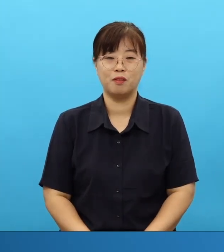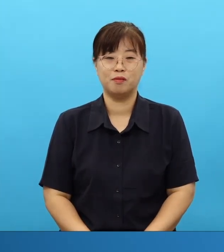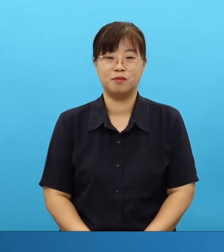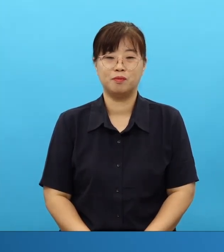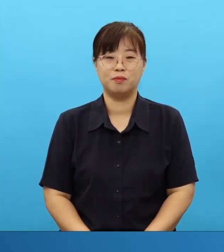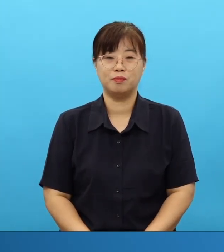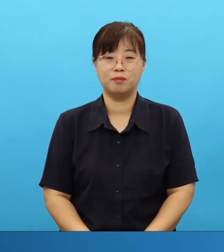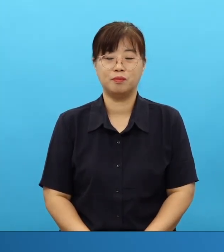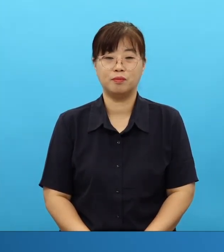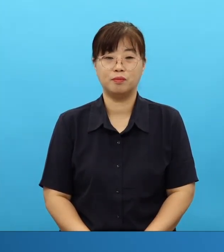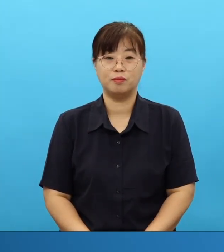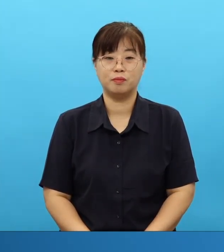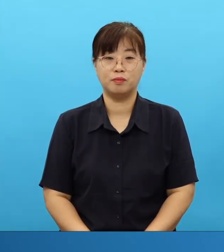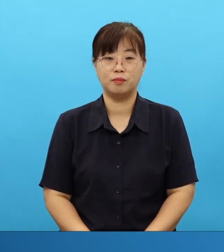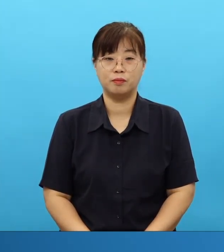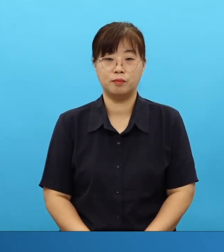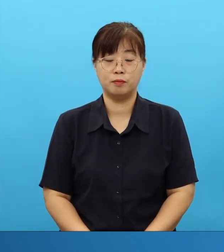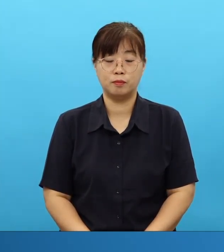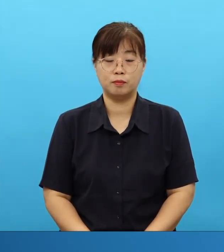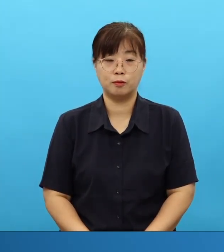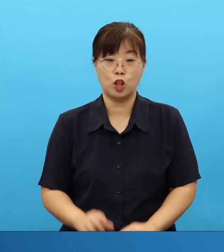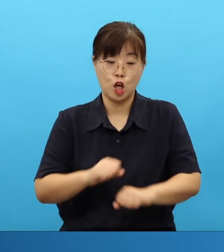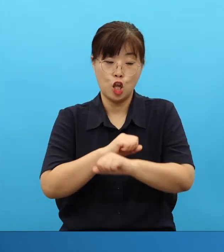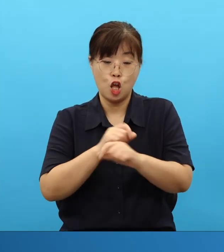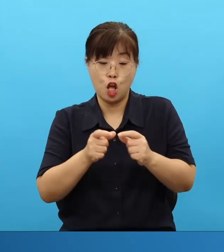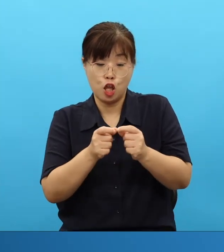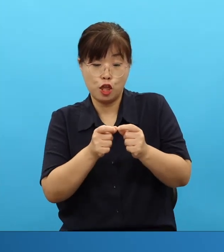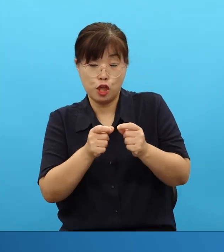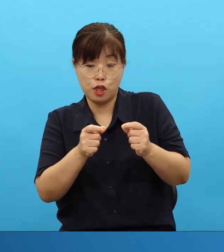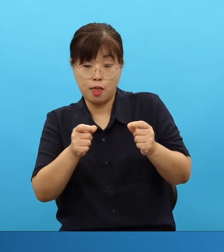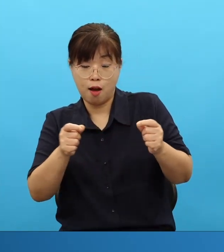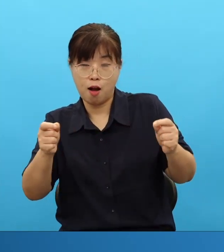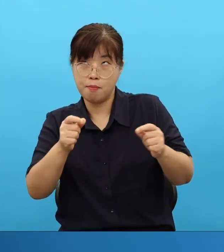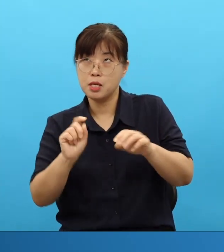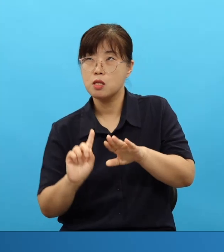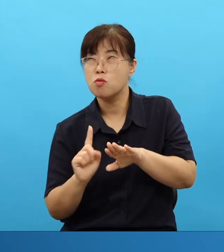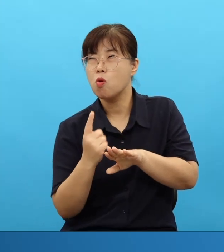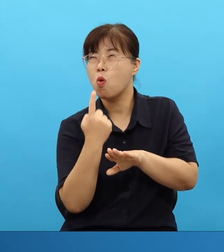되니요 넓이 높이 깊이입니다